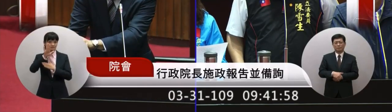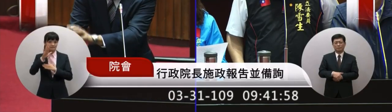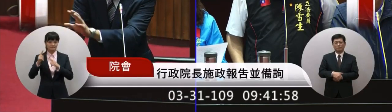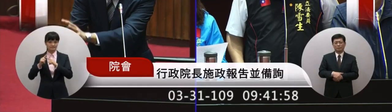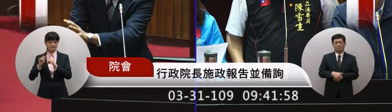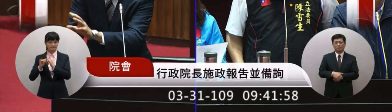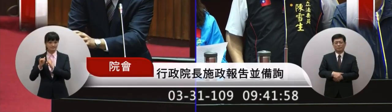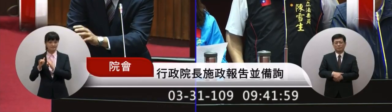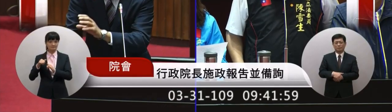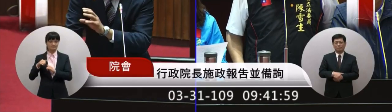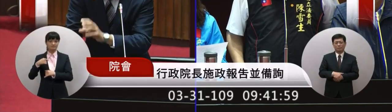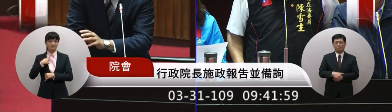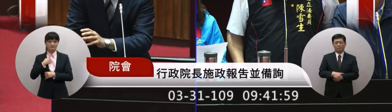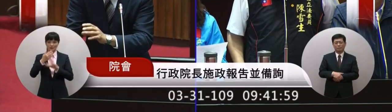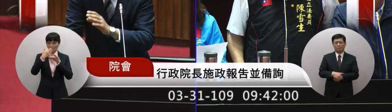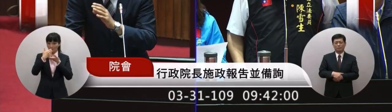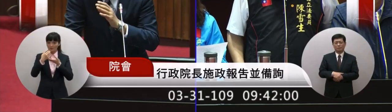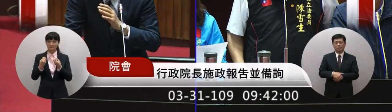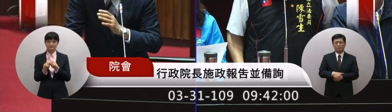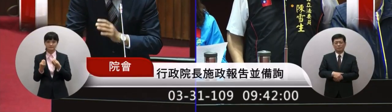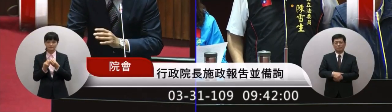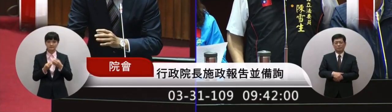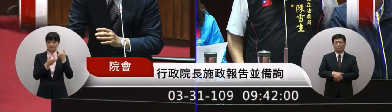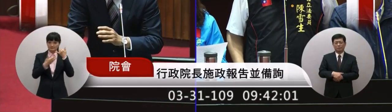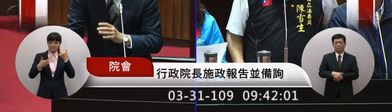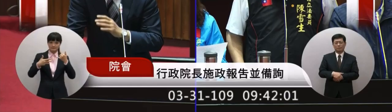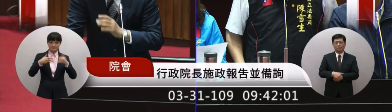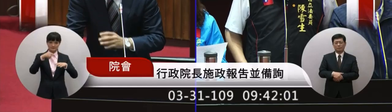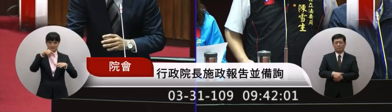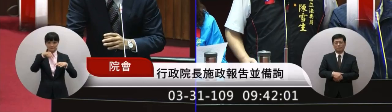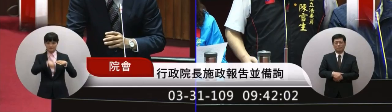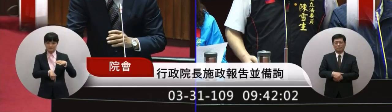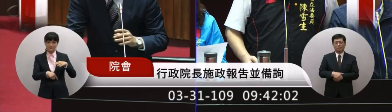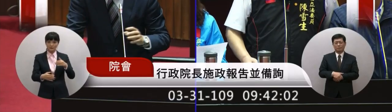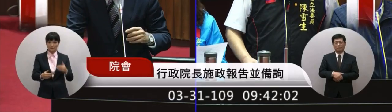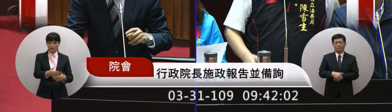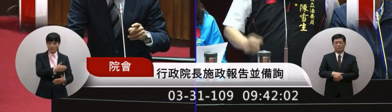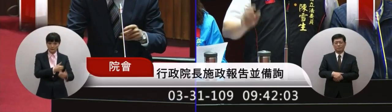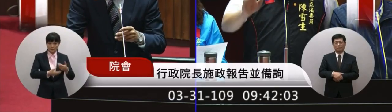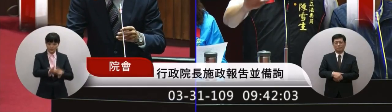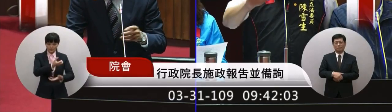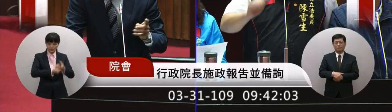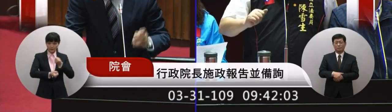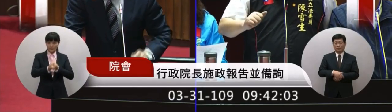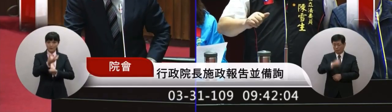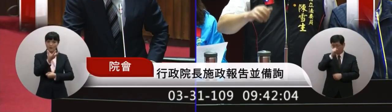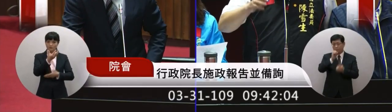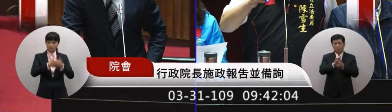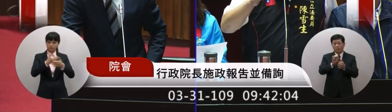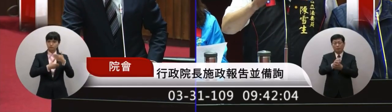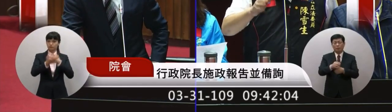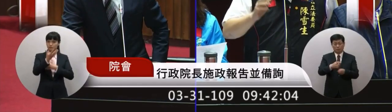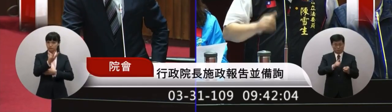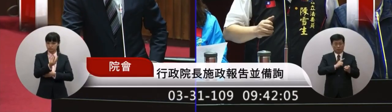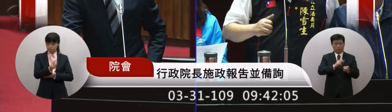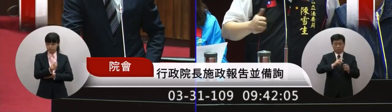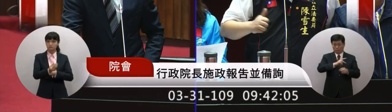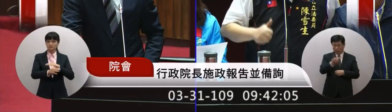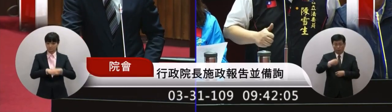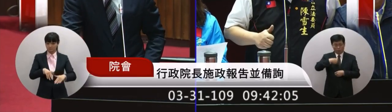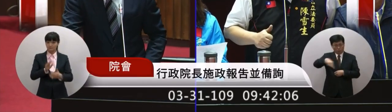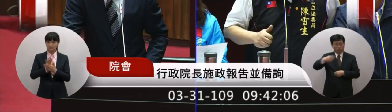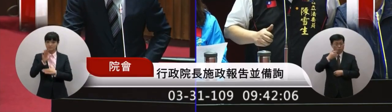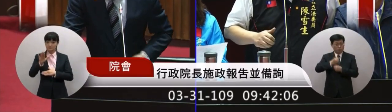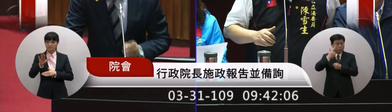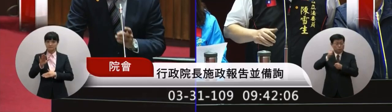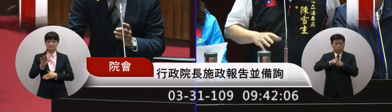在海上捕的鱼的消费量会逐渐的减少，所以我们 好，诸位没关系，你改天到马祖去，我陪